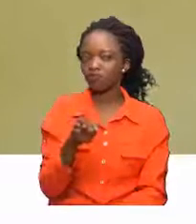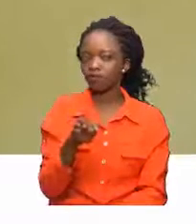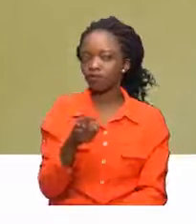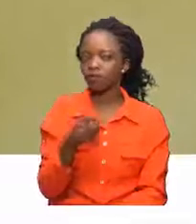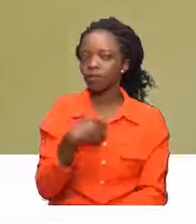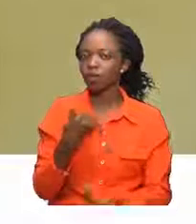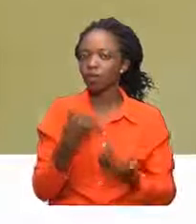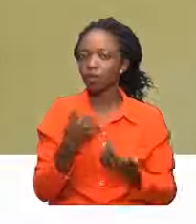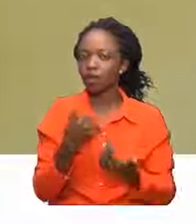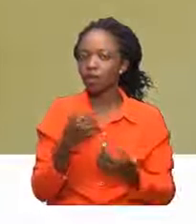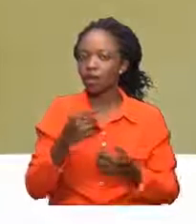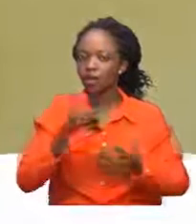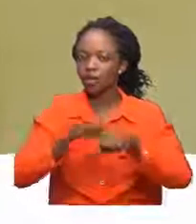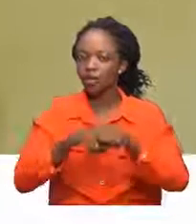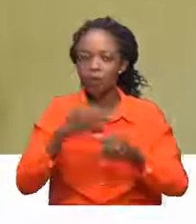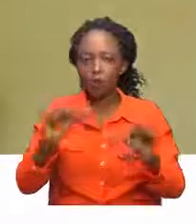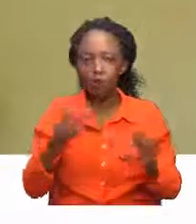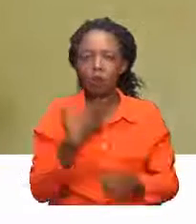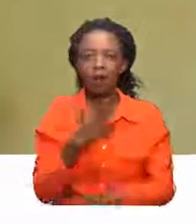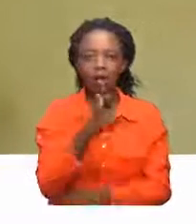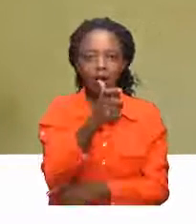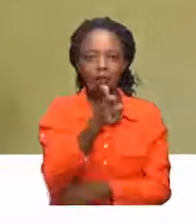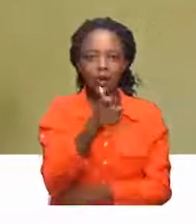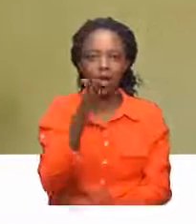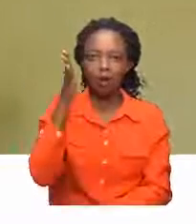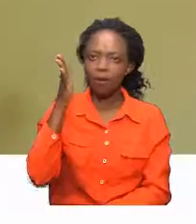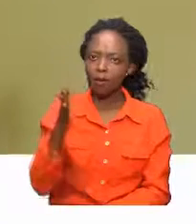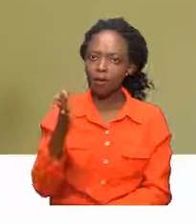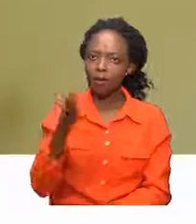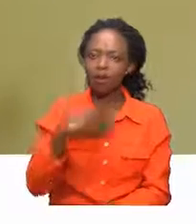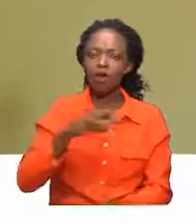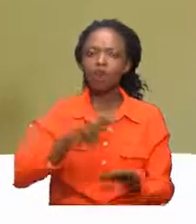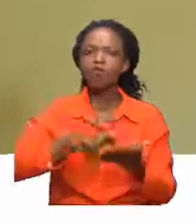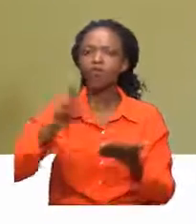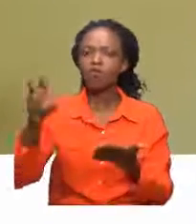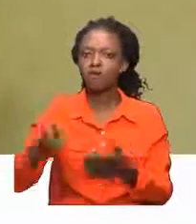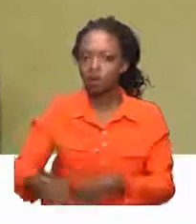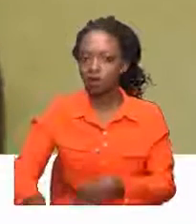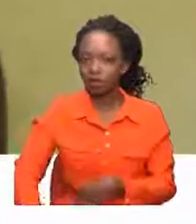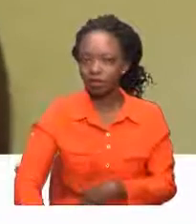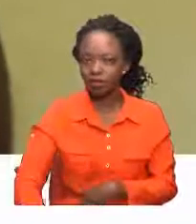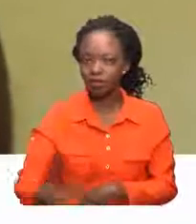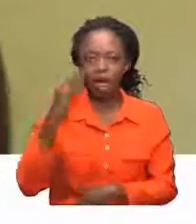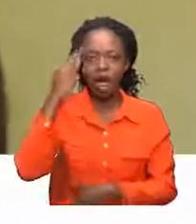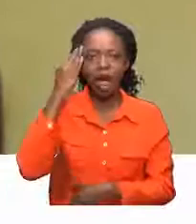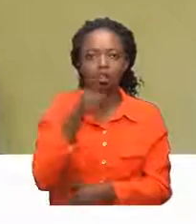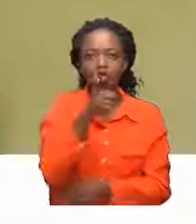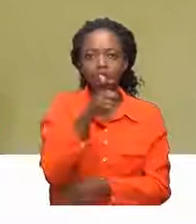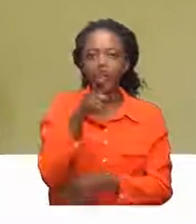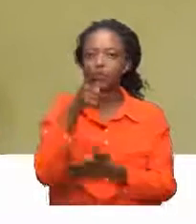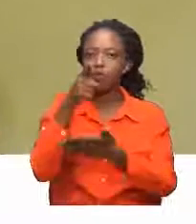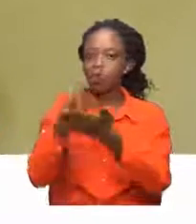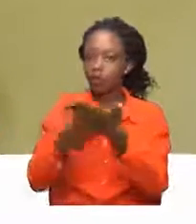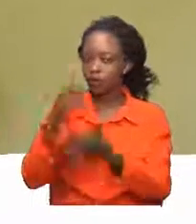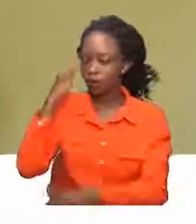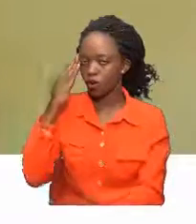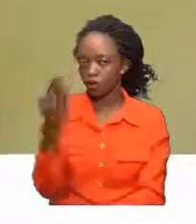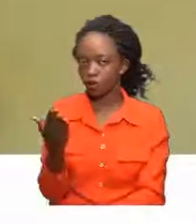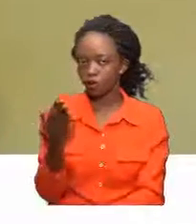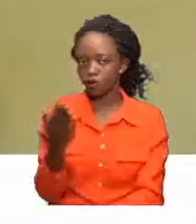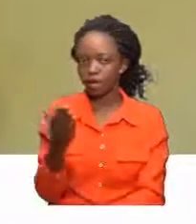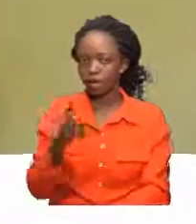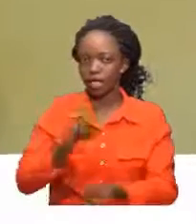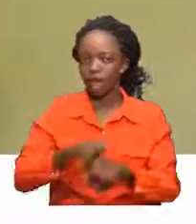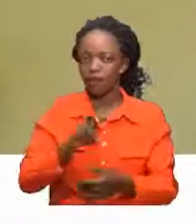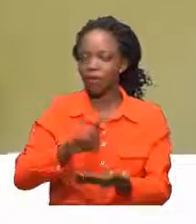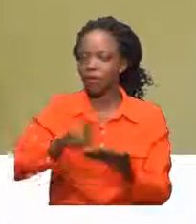mikono anataka ni kama kushoot. Mimi kufanya hivi, nikaanguka na magoti hapo, kwa sikujua ni bunduki ama ni nini, si ndio? Kuanguka